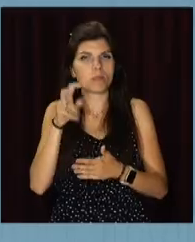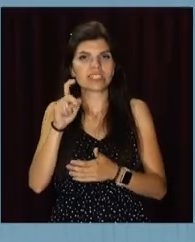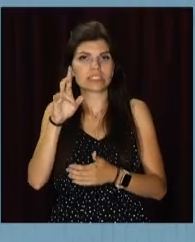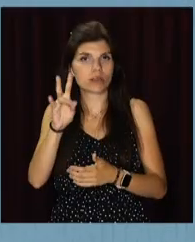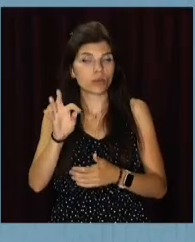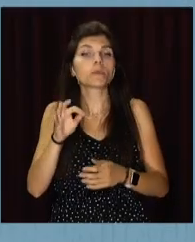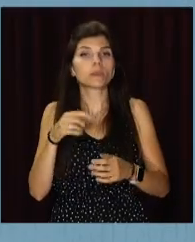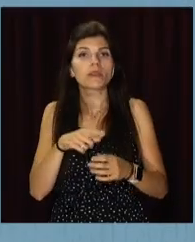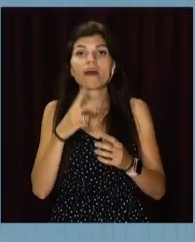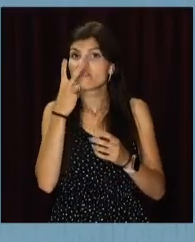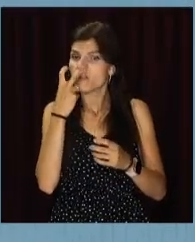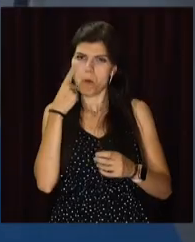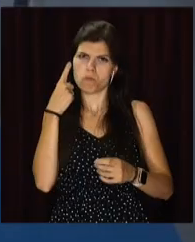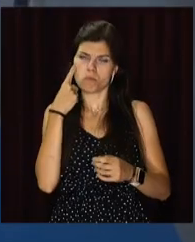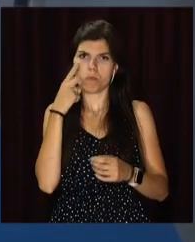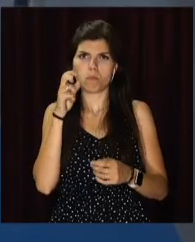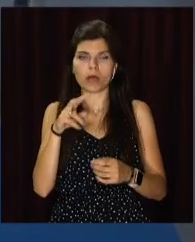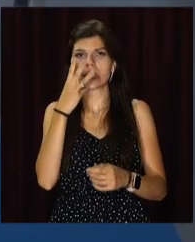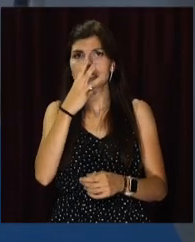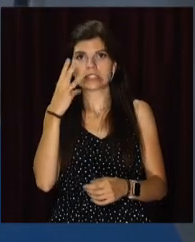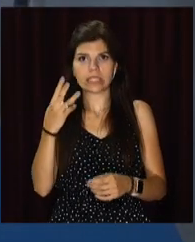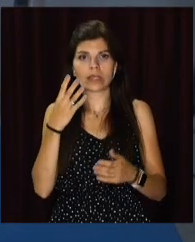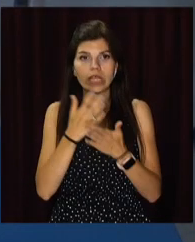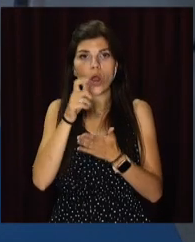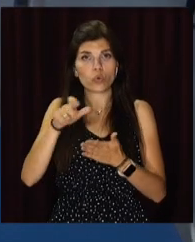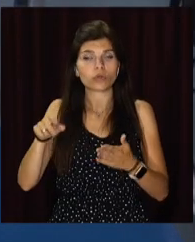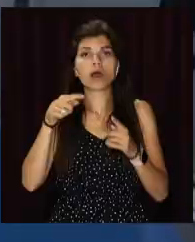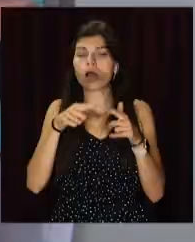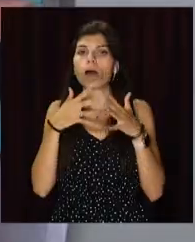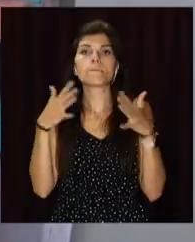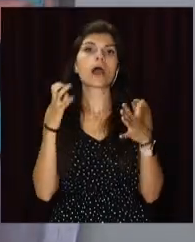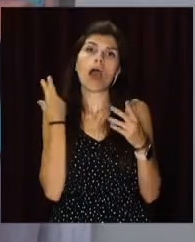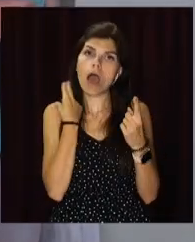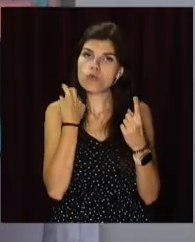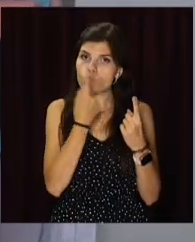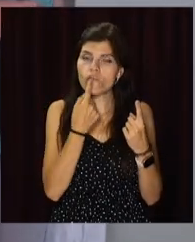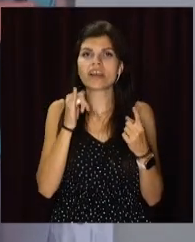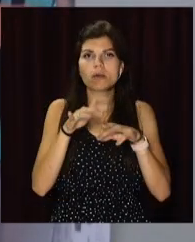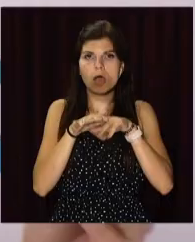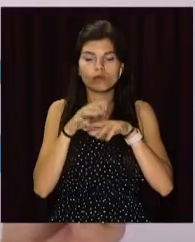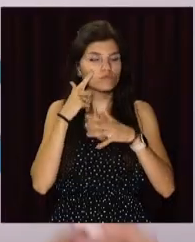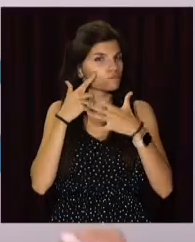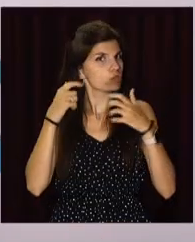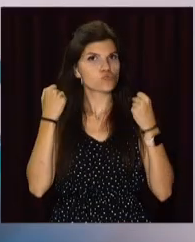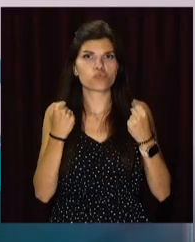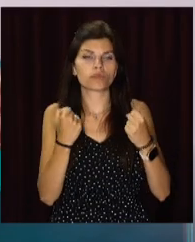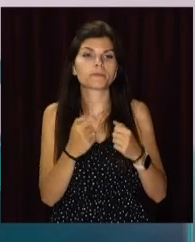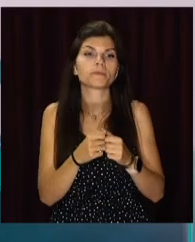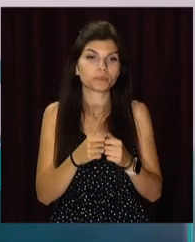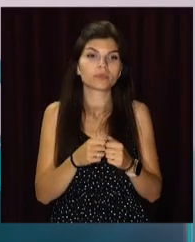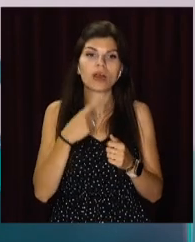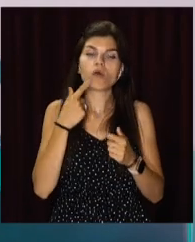ЗНО. Заповітні 200 балів набрали 33 людини. Серед них найбільше з англійської мови та математики. Іноземна мова,